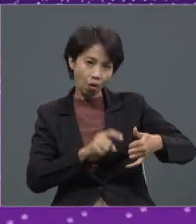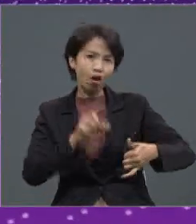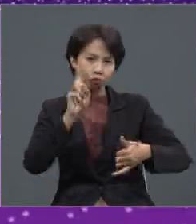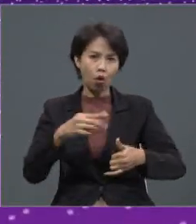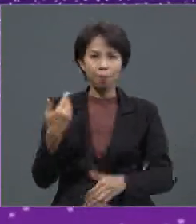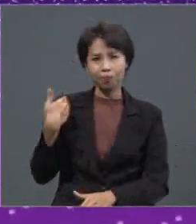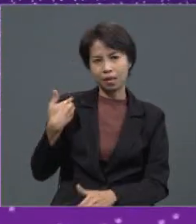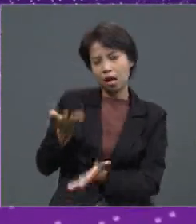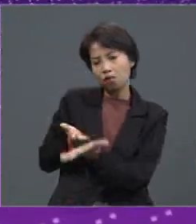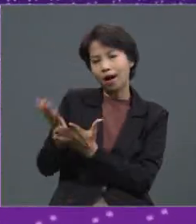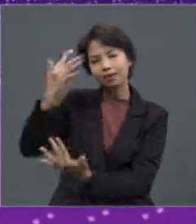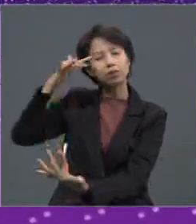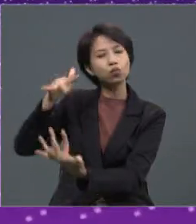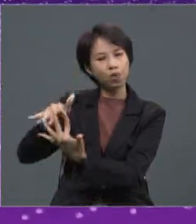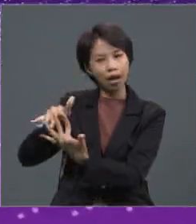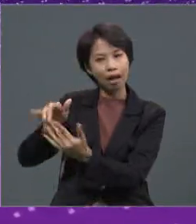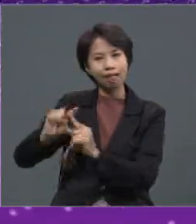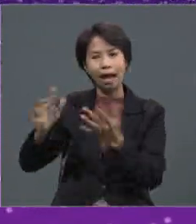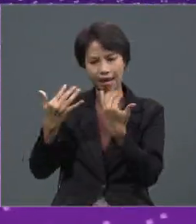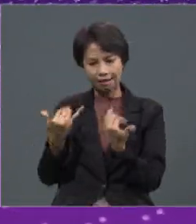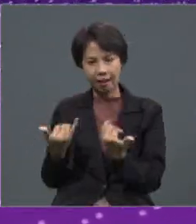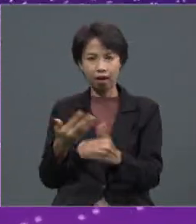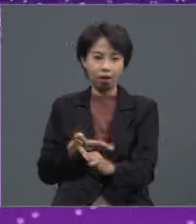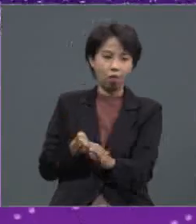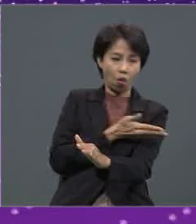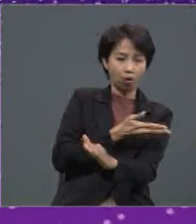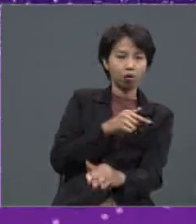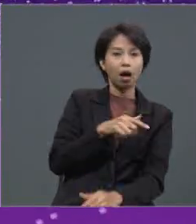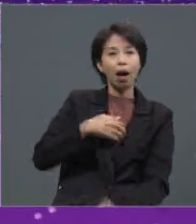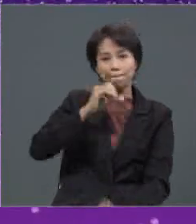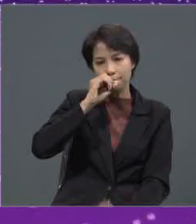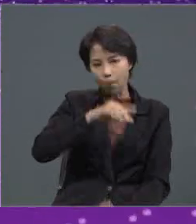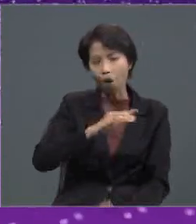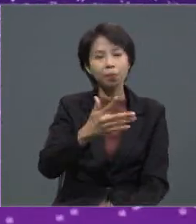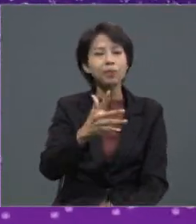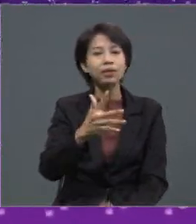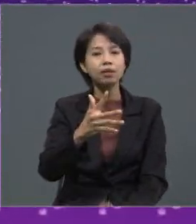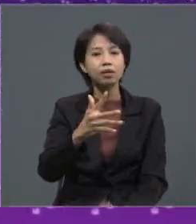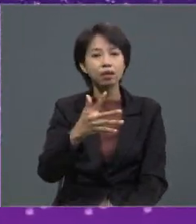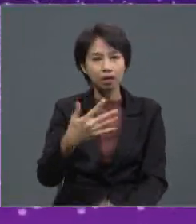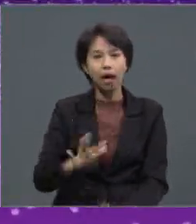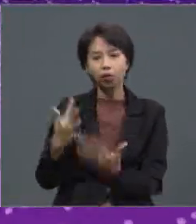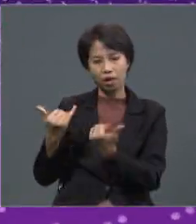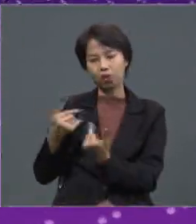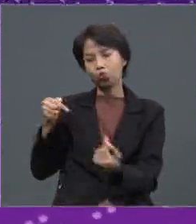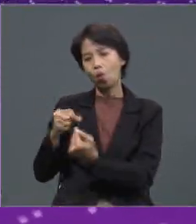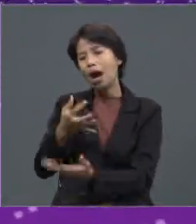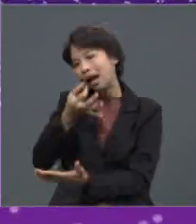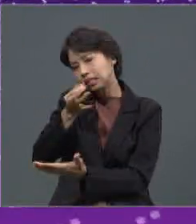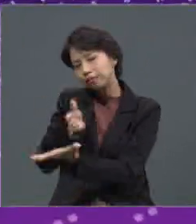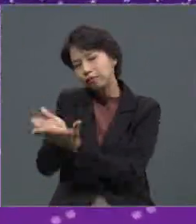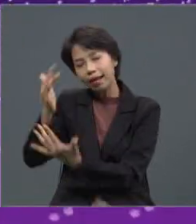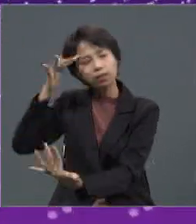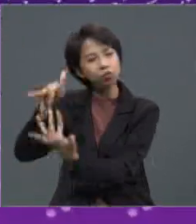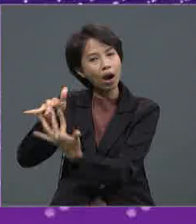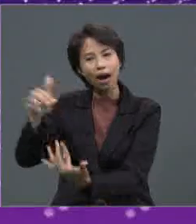าร่วมสอบสวนด้วยแต่มาก่อนกำหนดน ะ ไม่ได้บอกล่วงหน้าก็เลยทำให้ไม่ได้มีสหวิชาชีพตรงนี้มานะครับส่วนความเคลื่อ